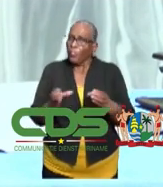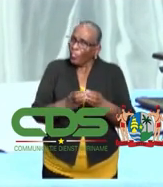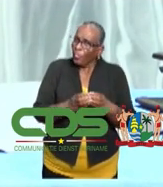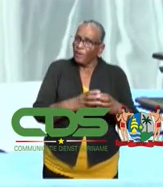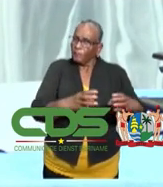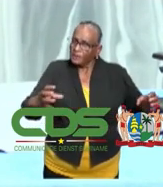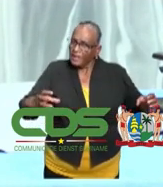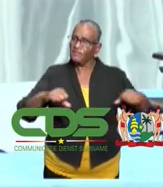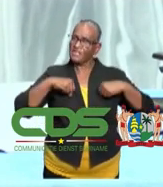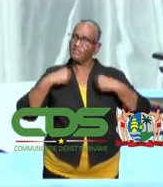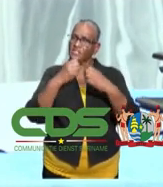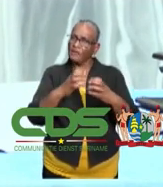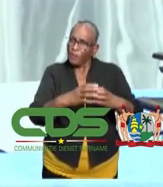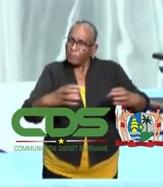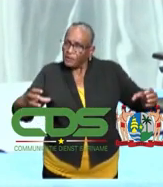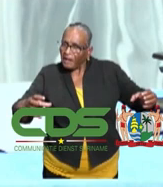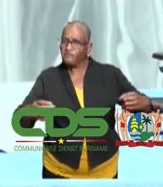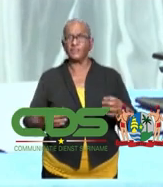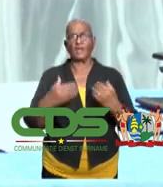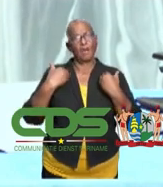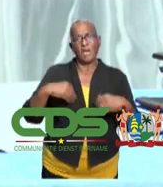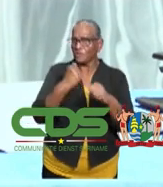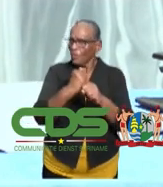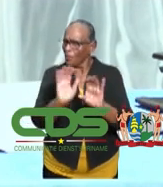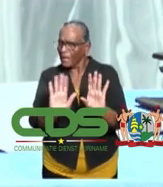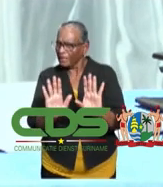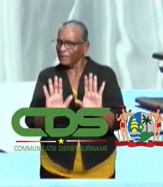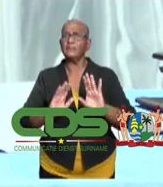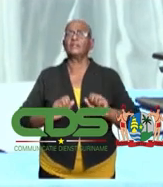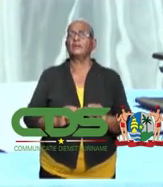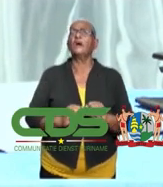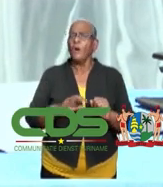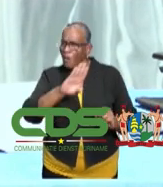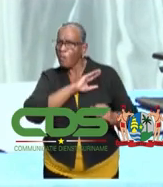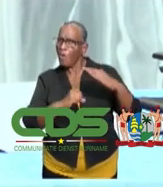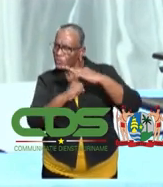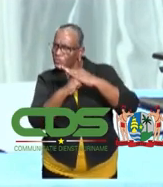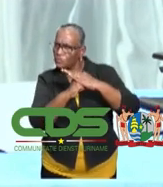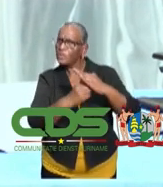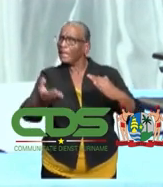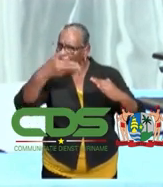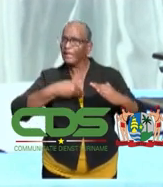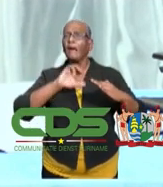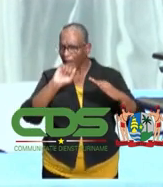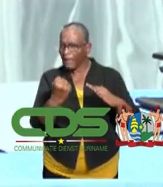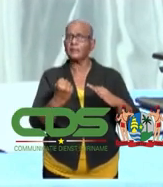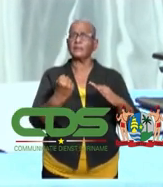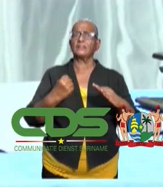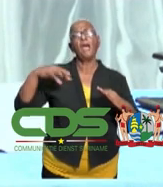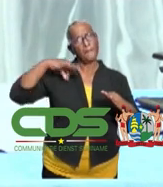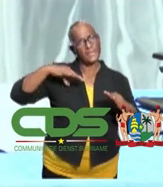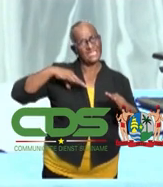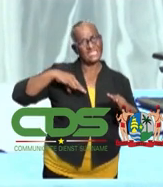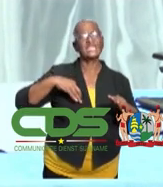zelfstandigen, personen die werkloos zijn, die kunnen ook ondersteuning krijgen vanuit het ministerie